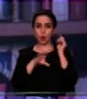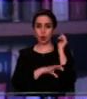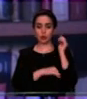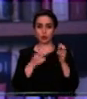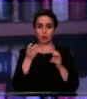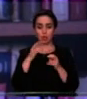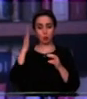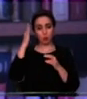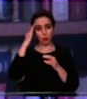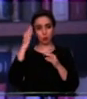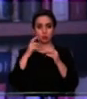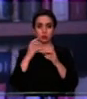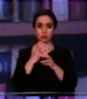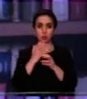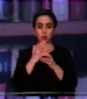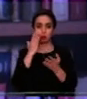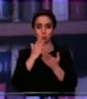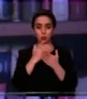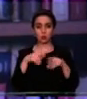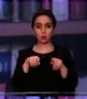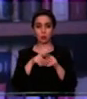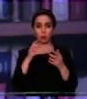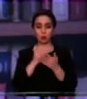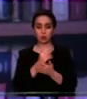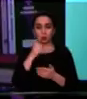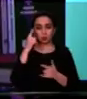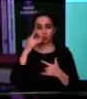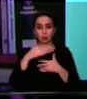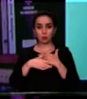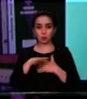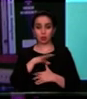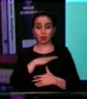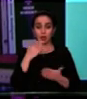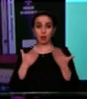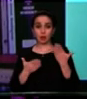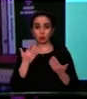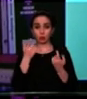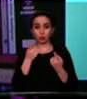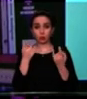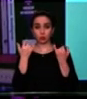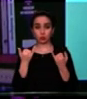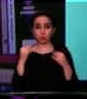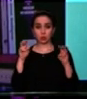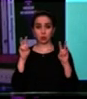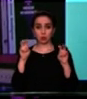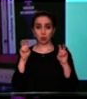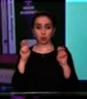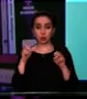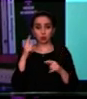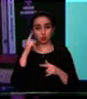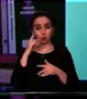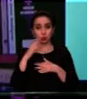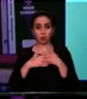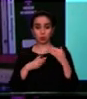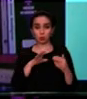bosh skeletsizlar kenja tipining paydo bo'lganligini tushunib yetdingiz. Agar bugungi mavzuni tushunib